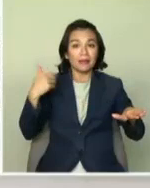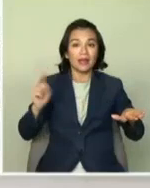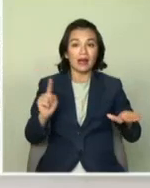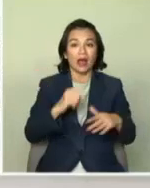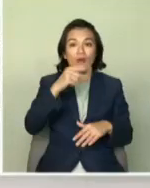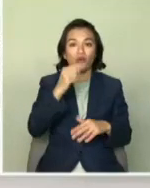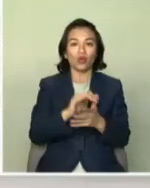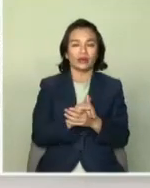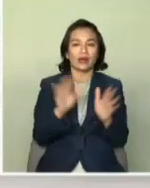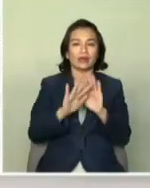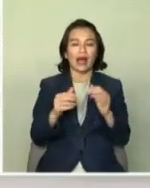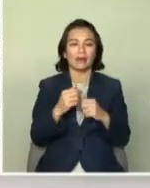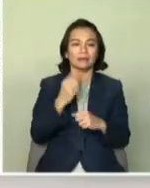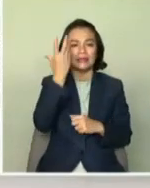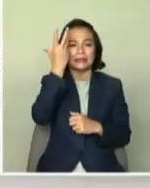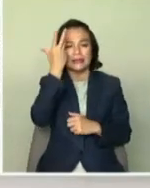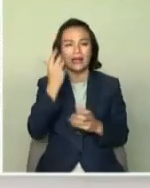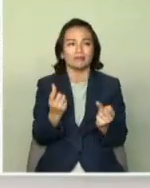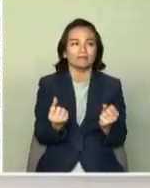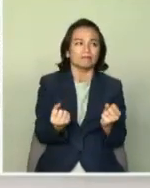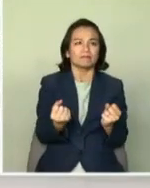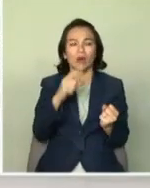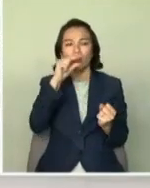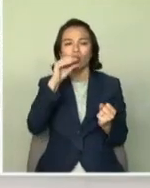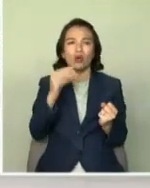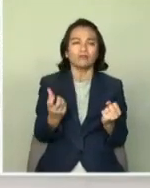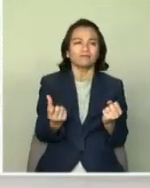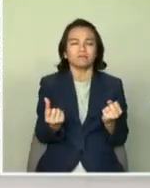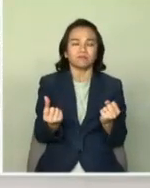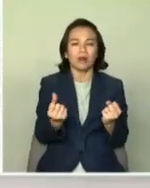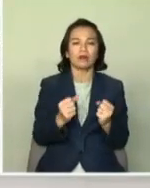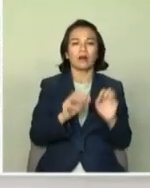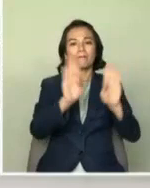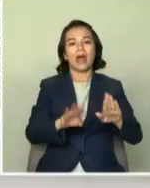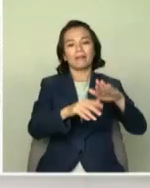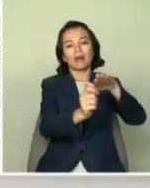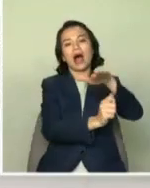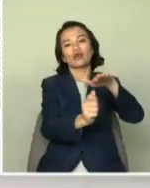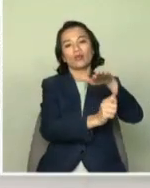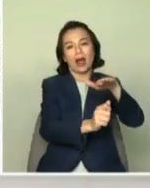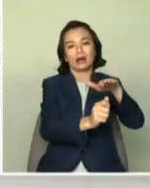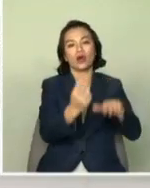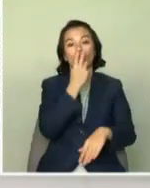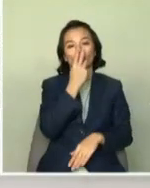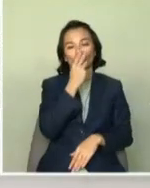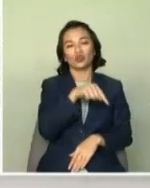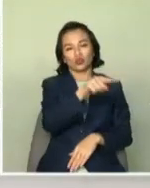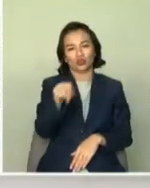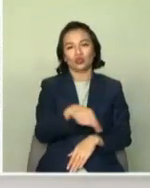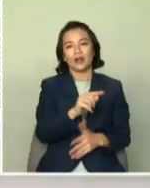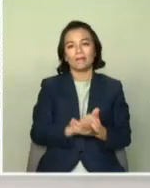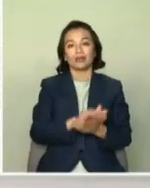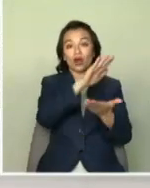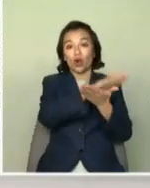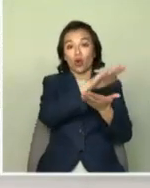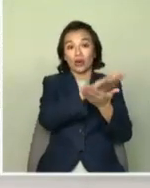พูดแล้วก็มีลักษณะของความเครียดกำมือตลอดเวลานะคะคือเด็กๆนี่คืออนุบาลเองอะค่ะเดี๋ยวเราติดตามเรื่องนี้กันต่อนะคะว่าทางโรง